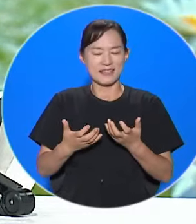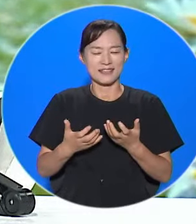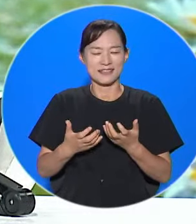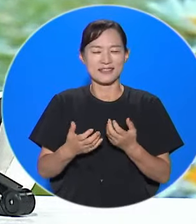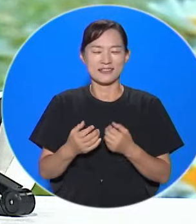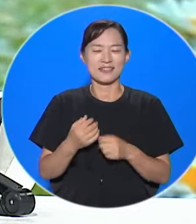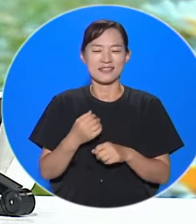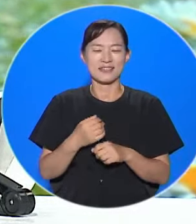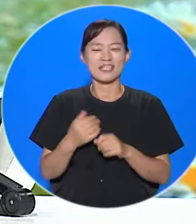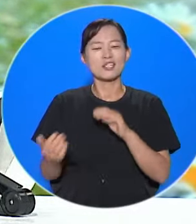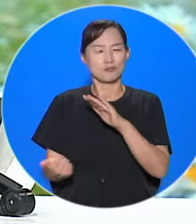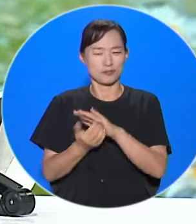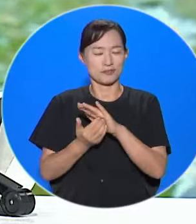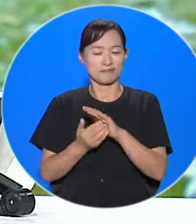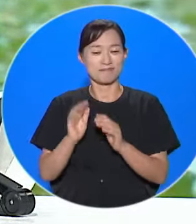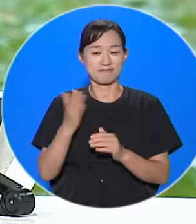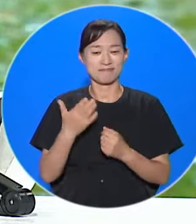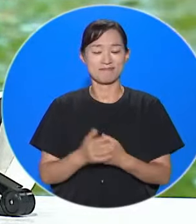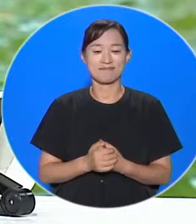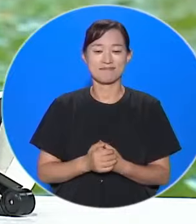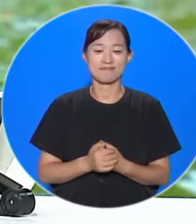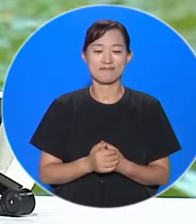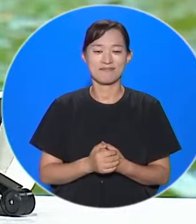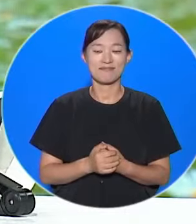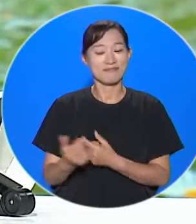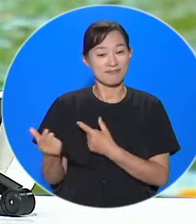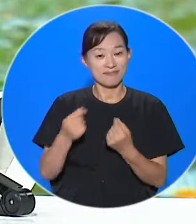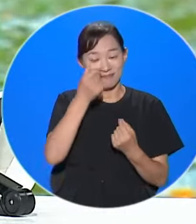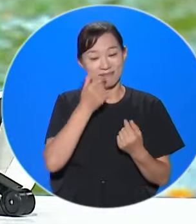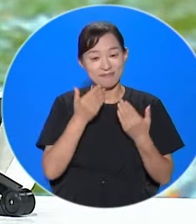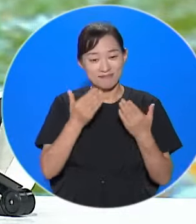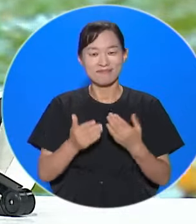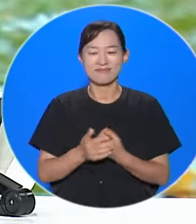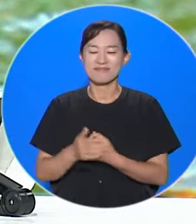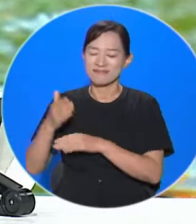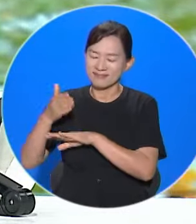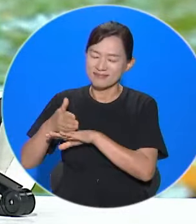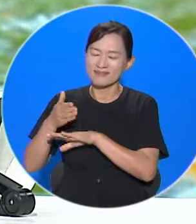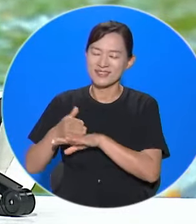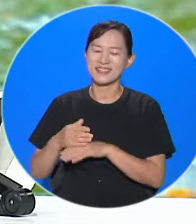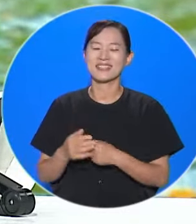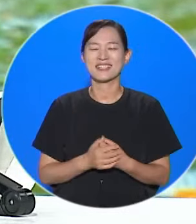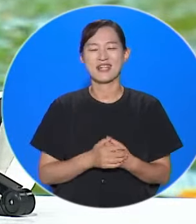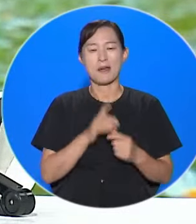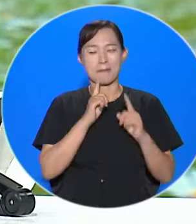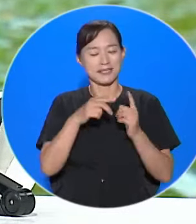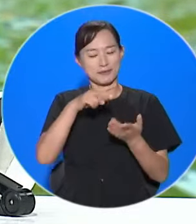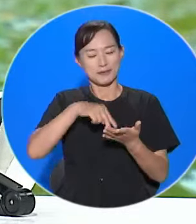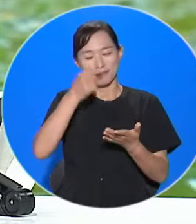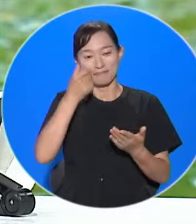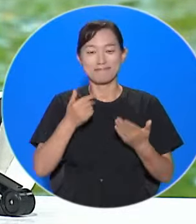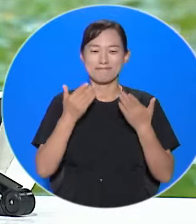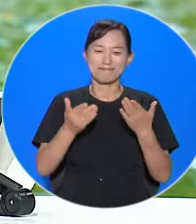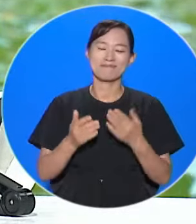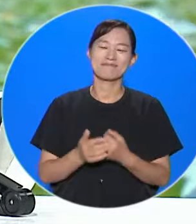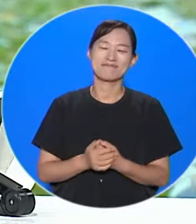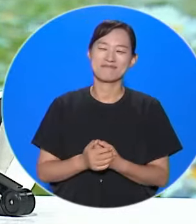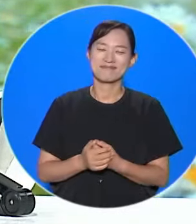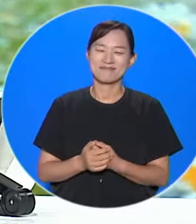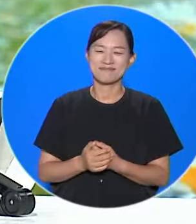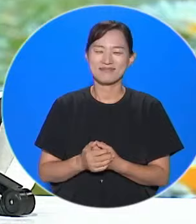권사님. 예. 그래요. 그럼 같이 그렇게 기도하도록 하죠. 네, 감사합니다. 네, 목사님. 제가 말씀 읽고 기도하겠습니다,